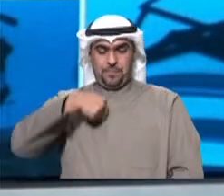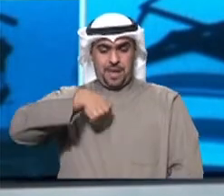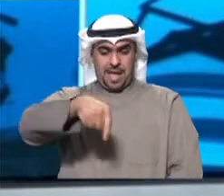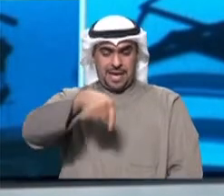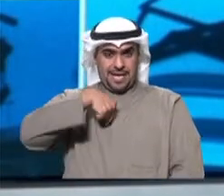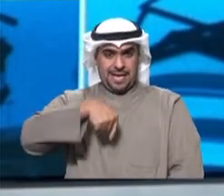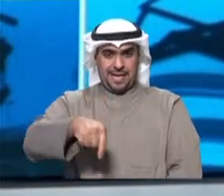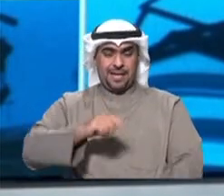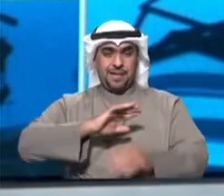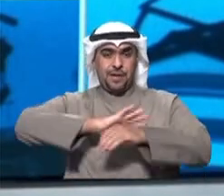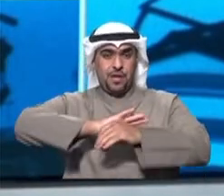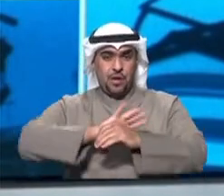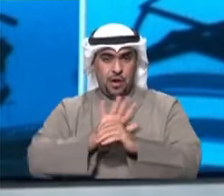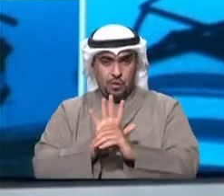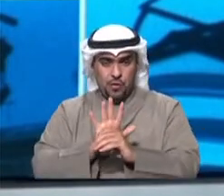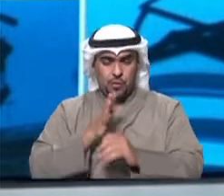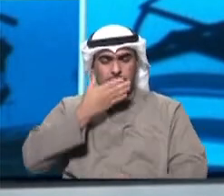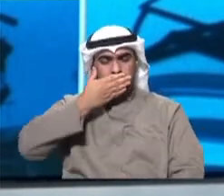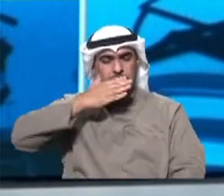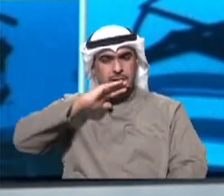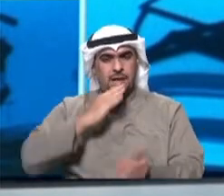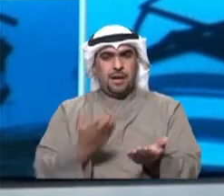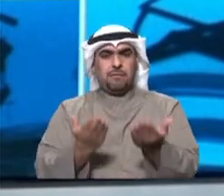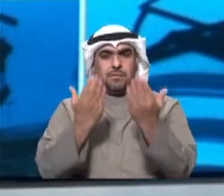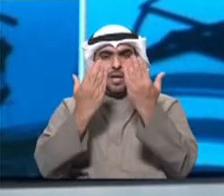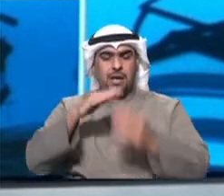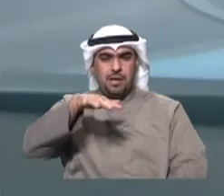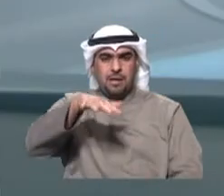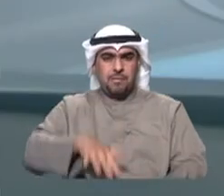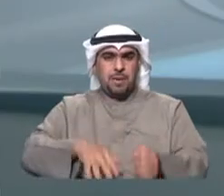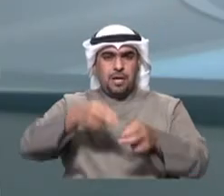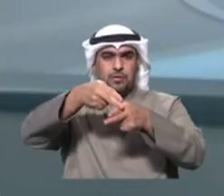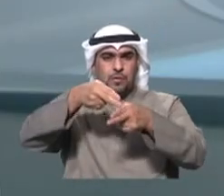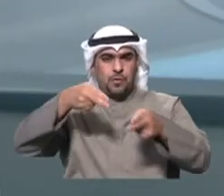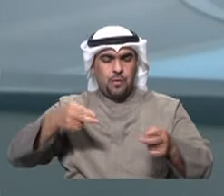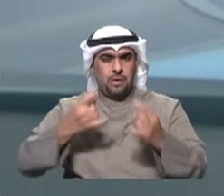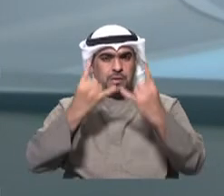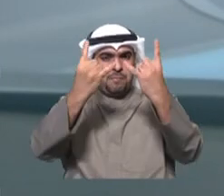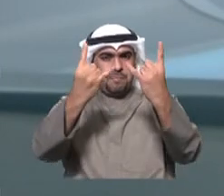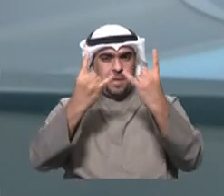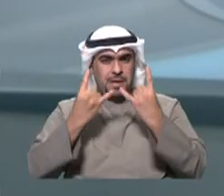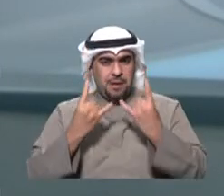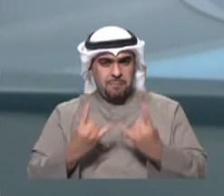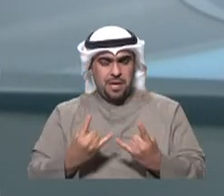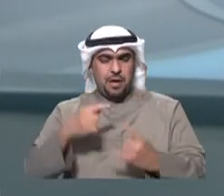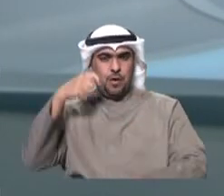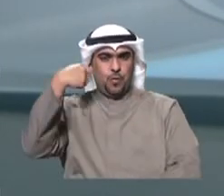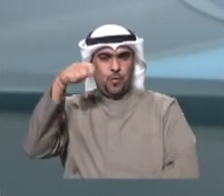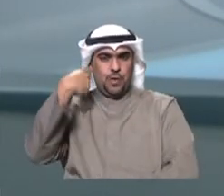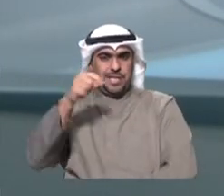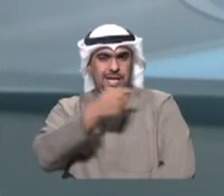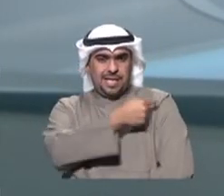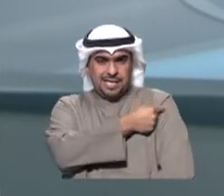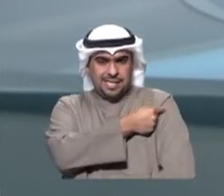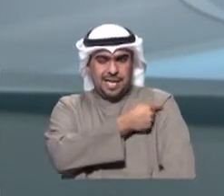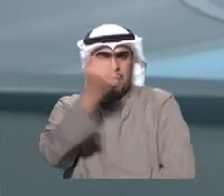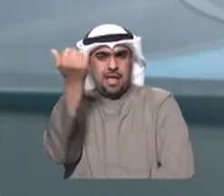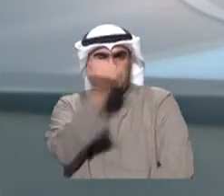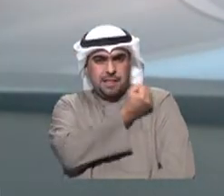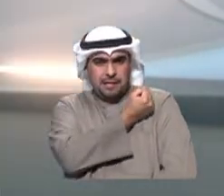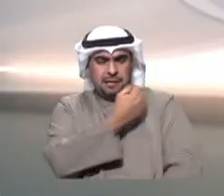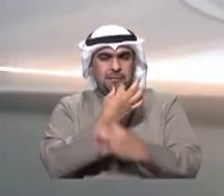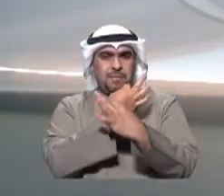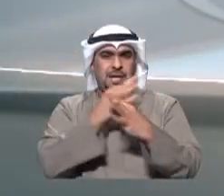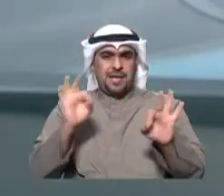أبنائها والتفافهم حول القيادات الحكيمة المتعاقبة. وفي ظل قيادة حضرة صاحب السمو أمير البلاد الشيخ